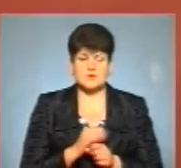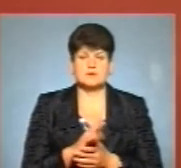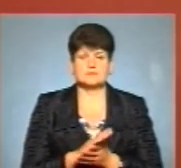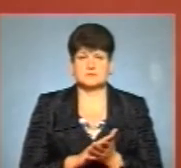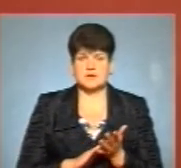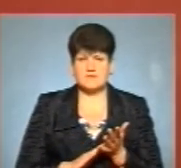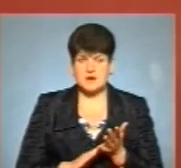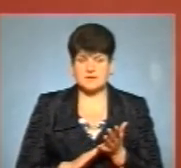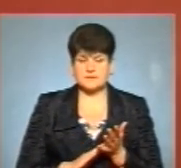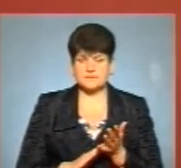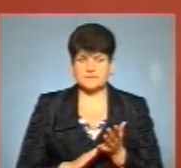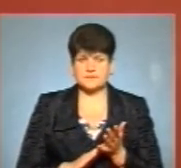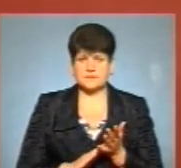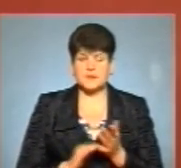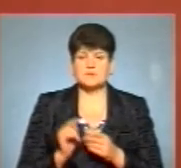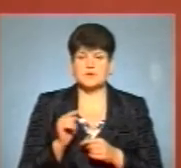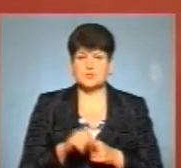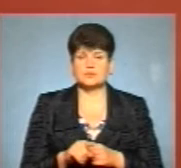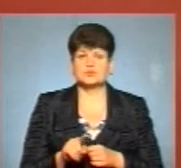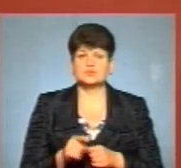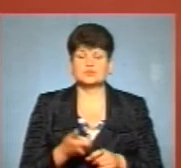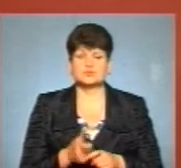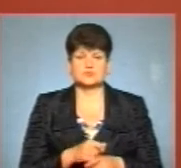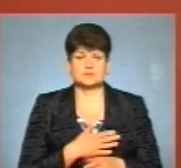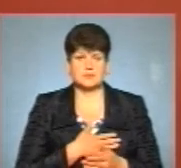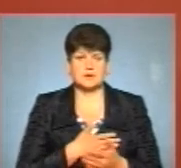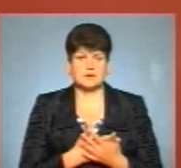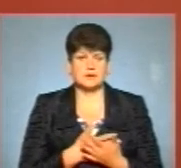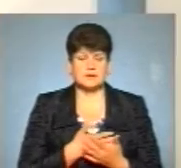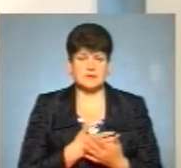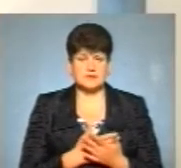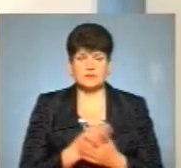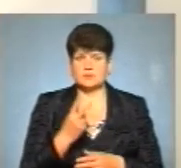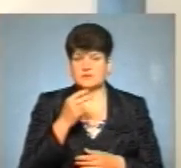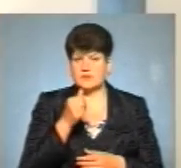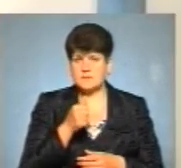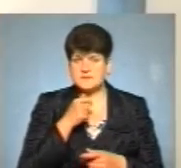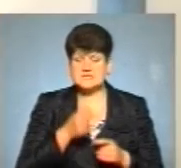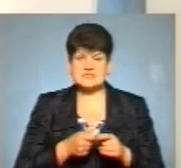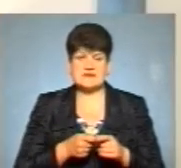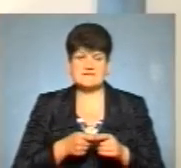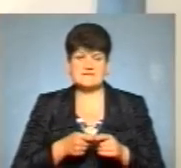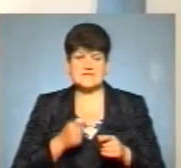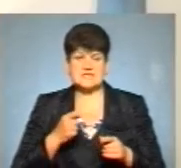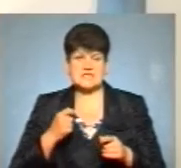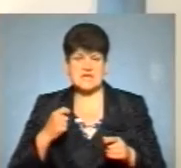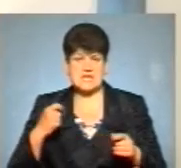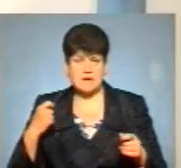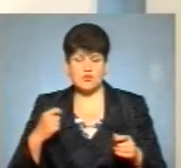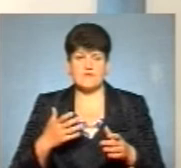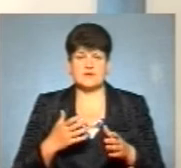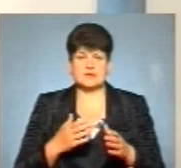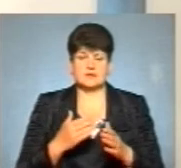триває, причому досить активно, бо ми 2 місяці відстаємо від, власне, графіка, і